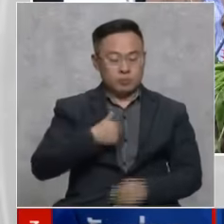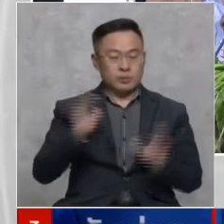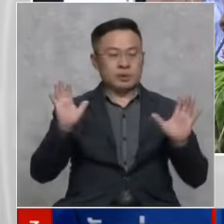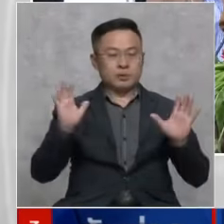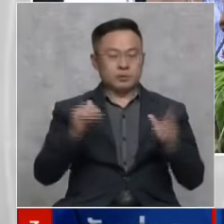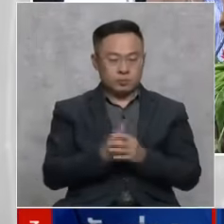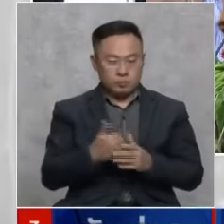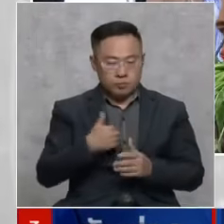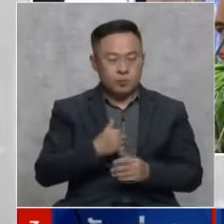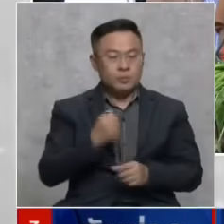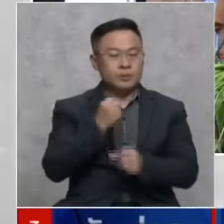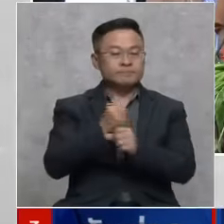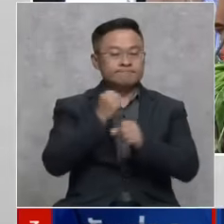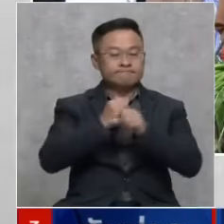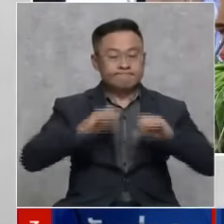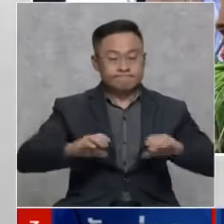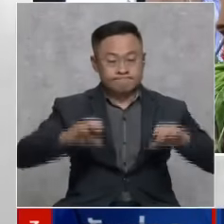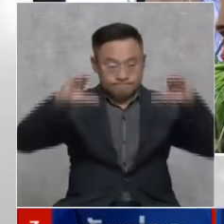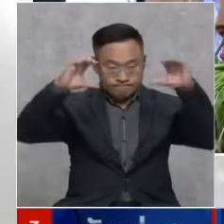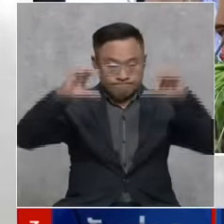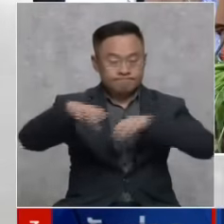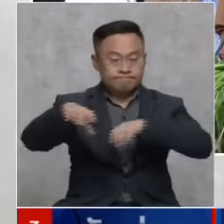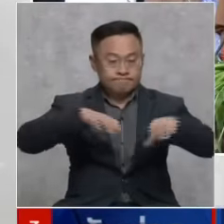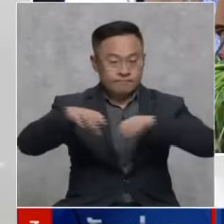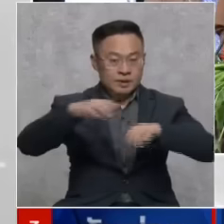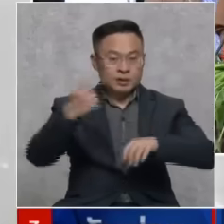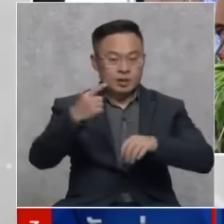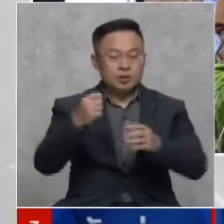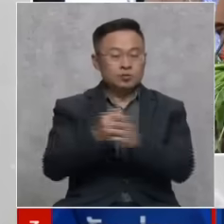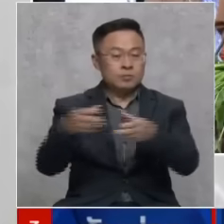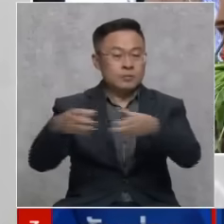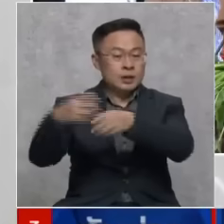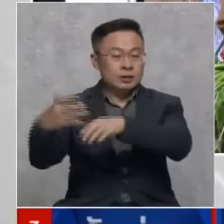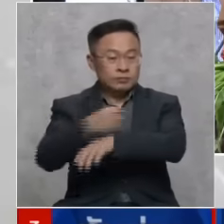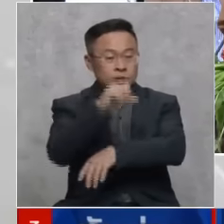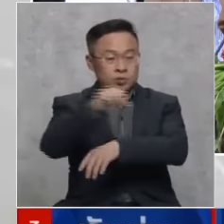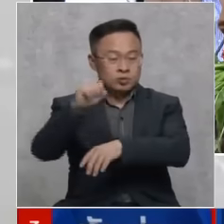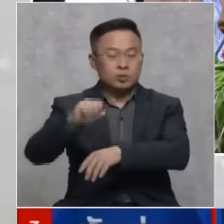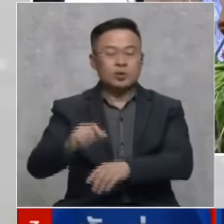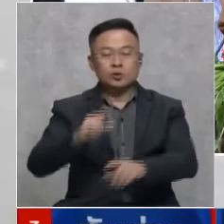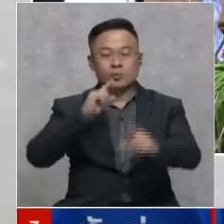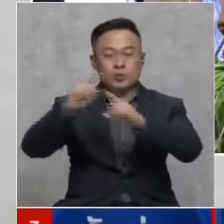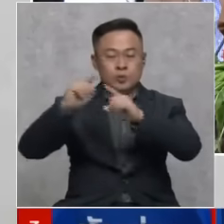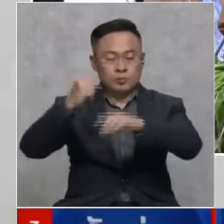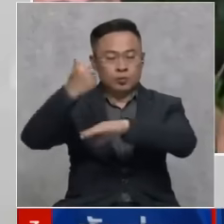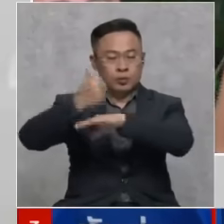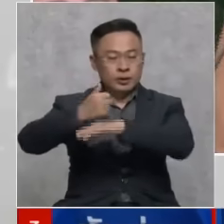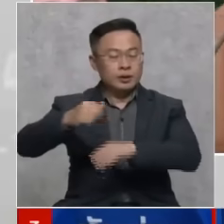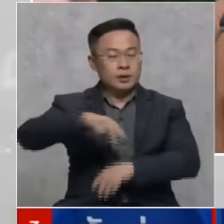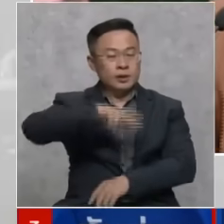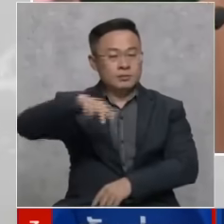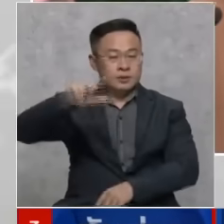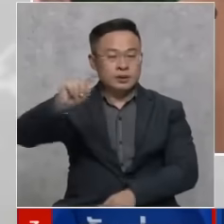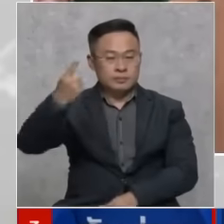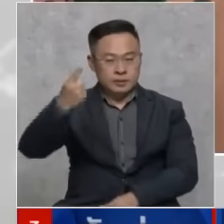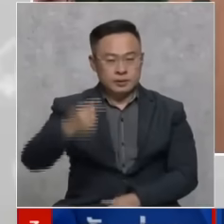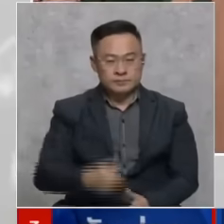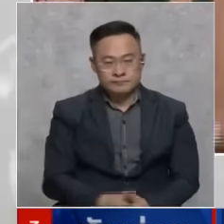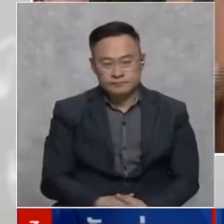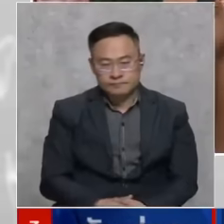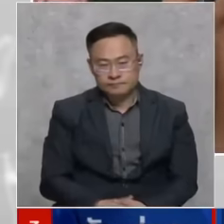ก็ขอให้ท่านเดินทางในชีวิตการเมืองที่ถูกต้องและก็เป็นที่ชื่นชมของทุกคนค่ะ ท่านนายกพิ